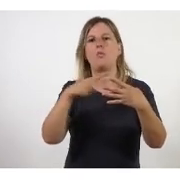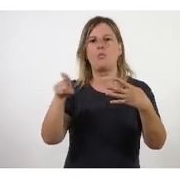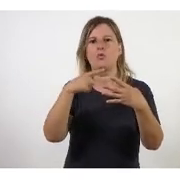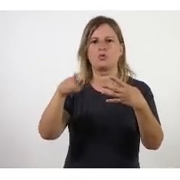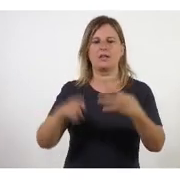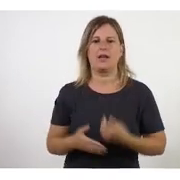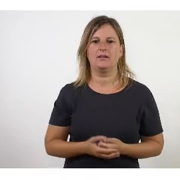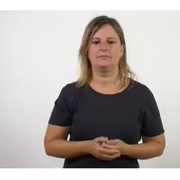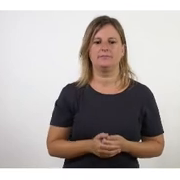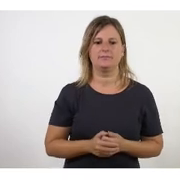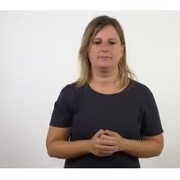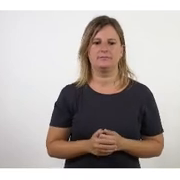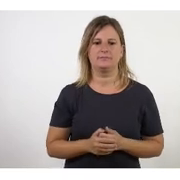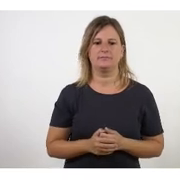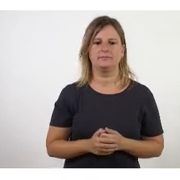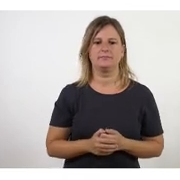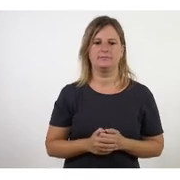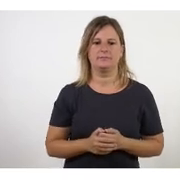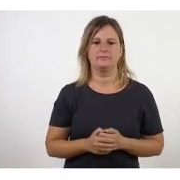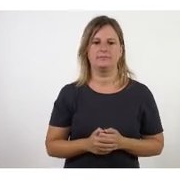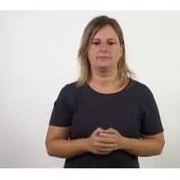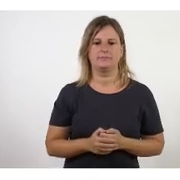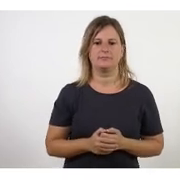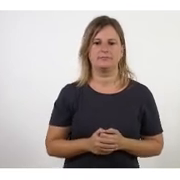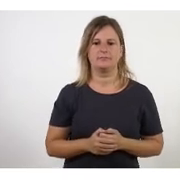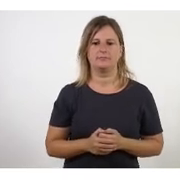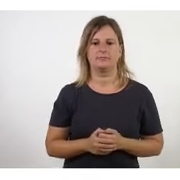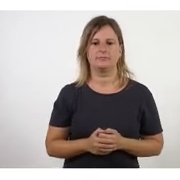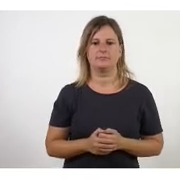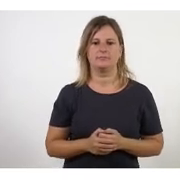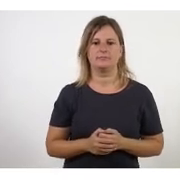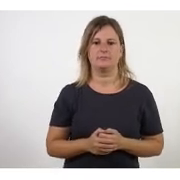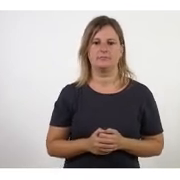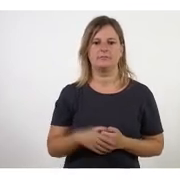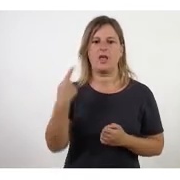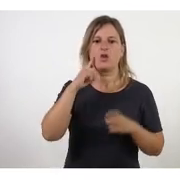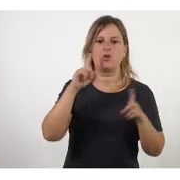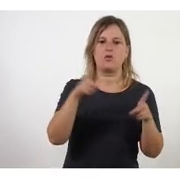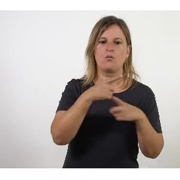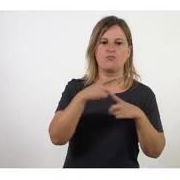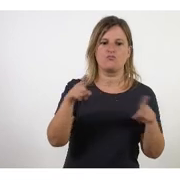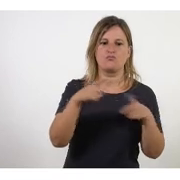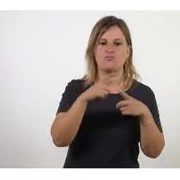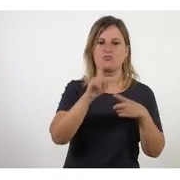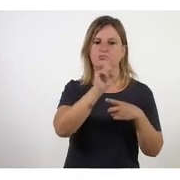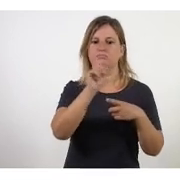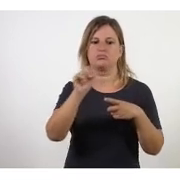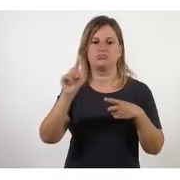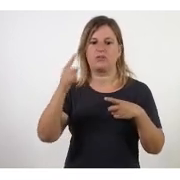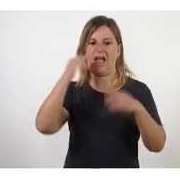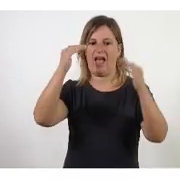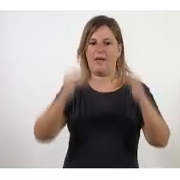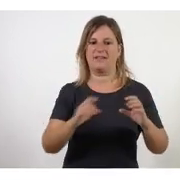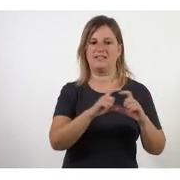de música. I en aquí tenim tres opcions, Music, Effect, Record. Aquestes són les opcions que apareixen